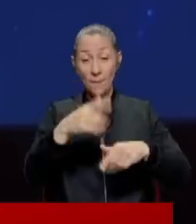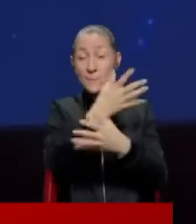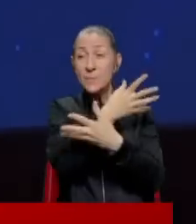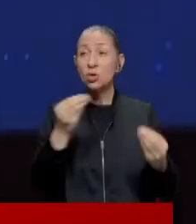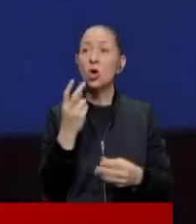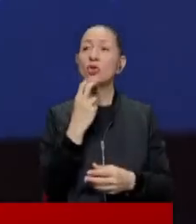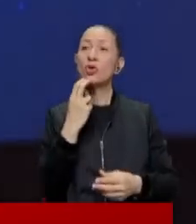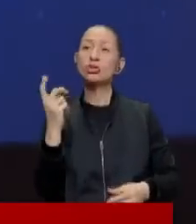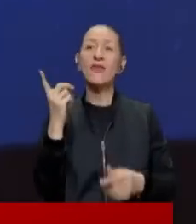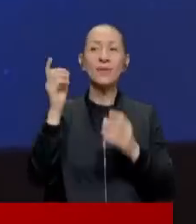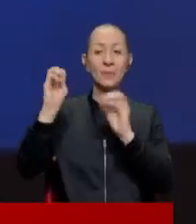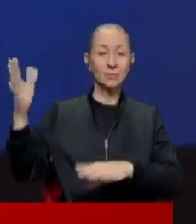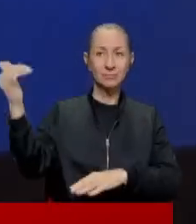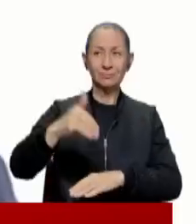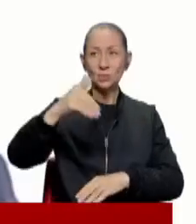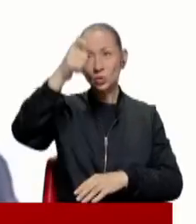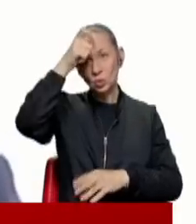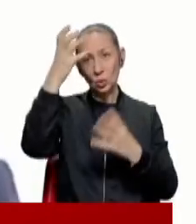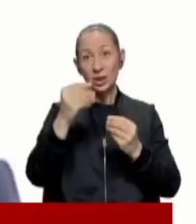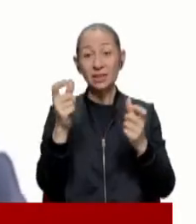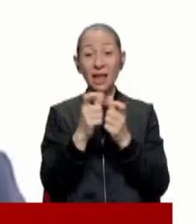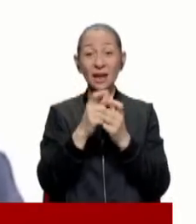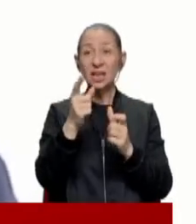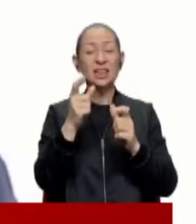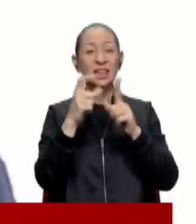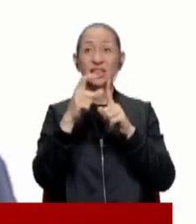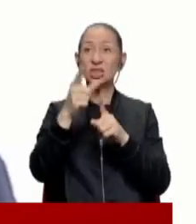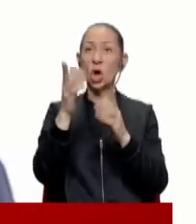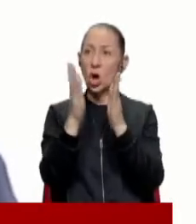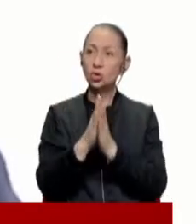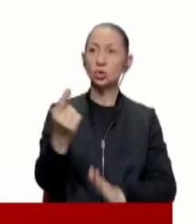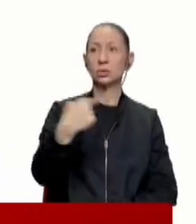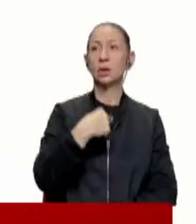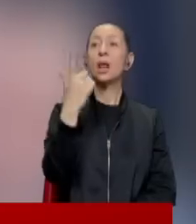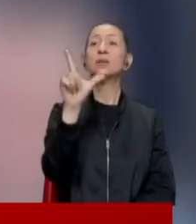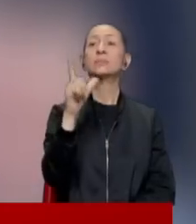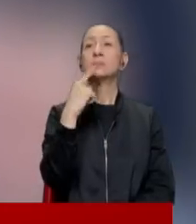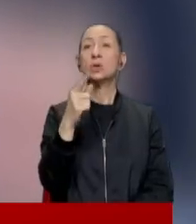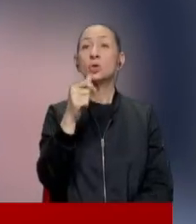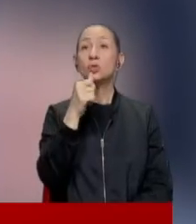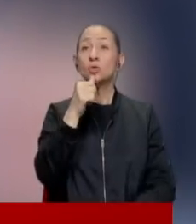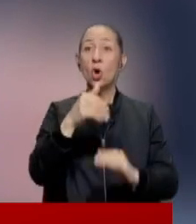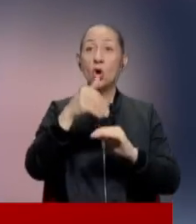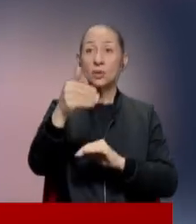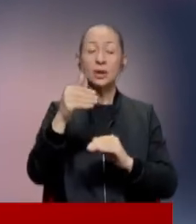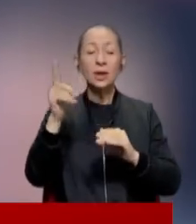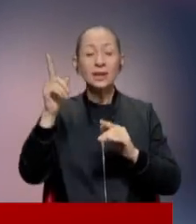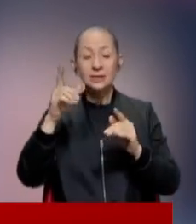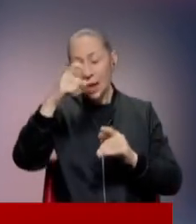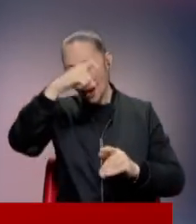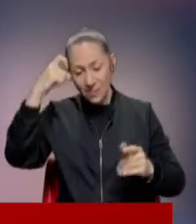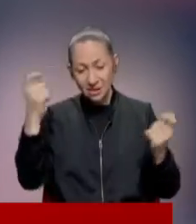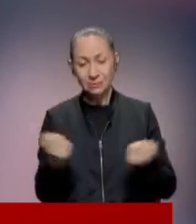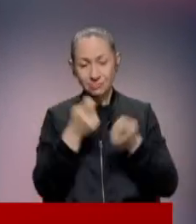milyonlarca Yugoslavya göçmenidir dedi dernekse desticiyi özür dilemeye çağırdı suyun öte tarafının Gurbetteki